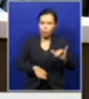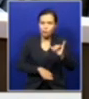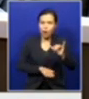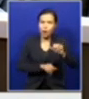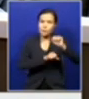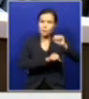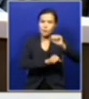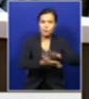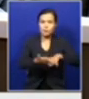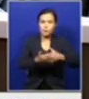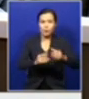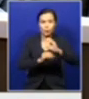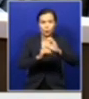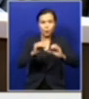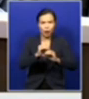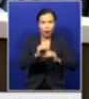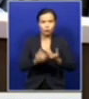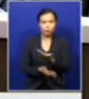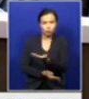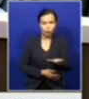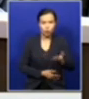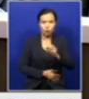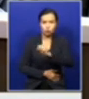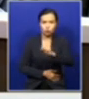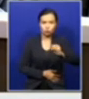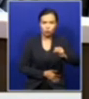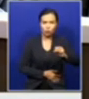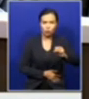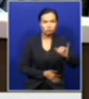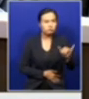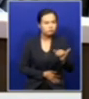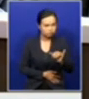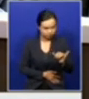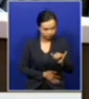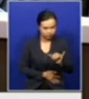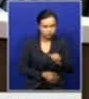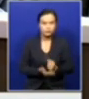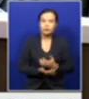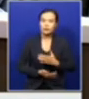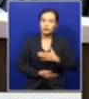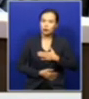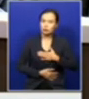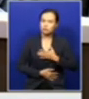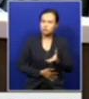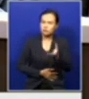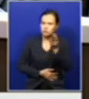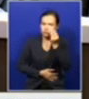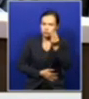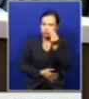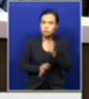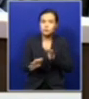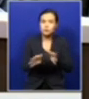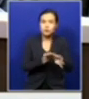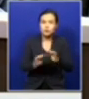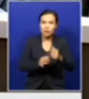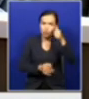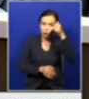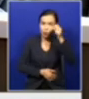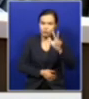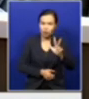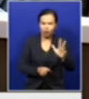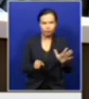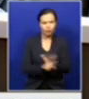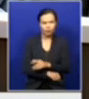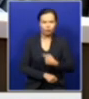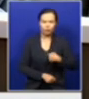ผนงานหรือโครงการต่อหน้าสมาชิกสภาผู้แทนราษฎรดิฉันฟังรัฐบาลชี้แจงมาเกือบ3 วันเต็มค่ะยังมองไ